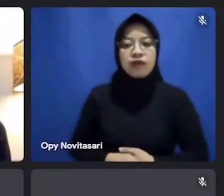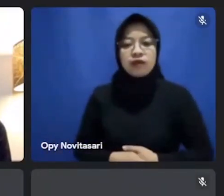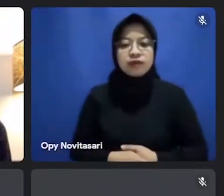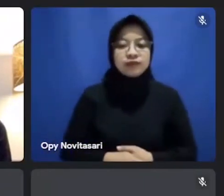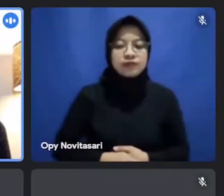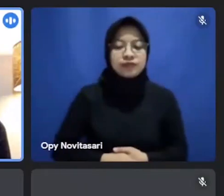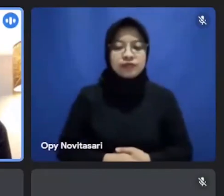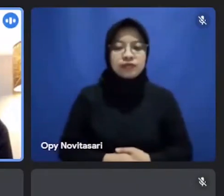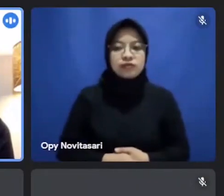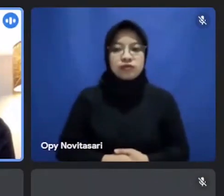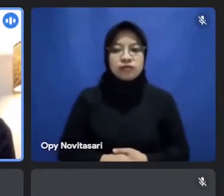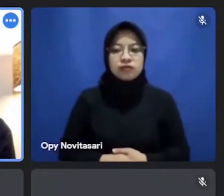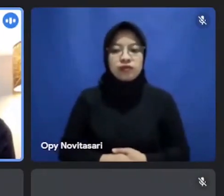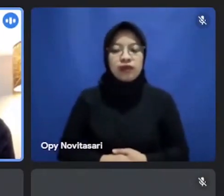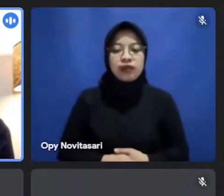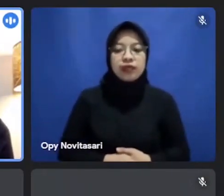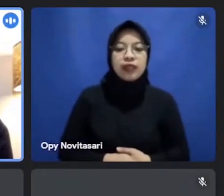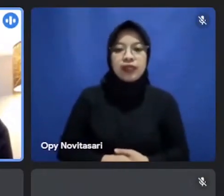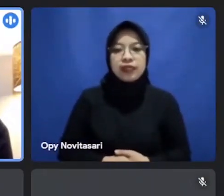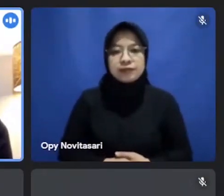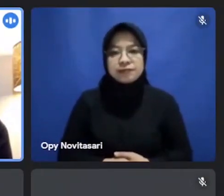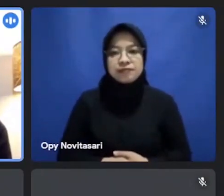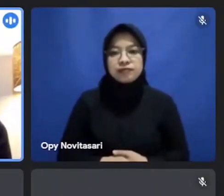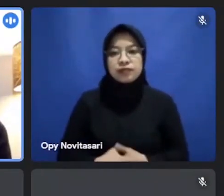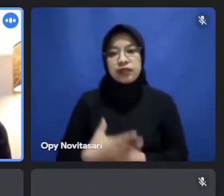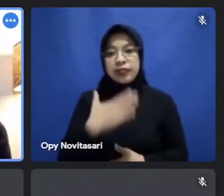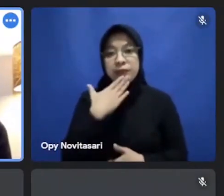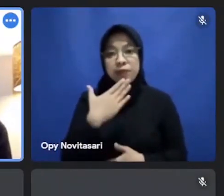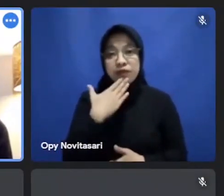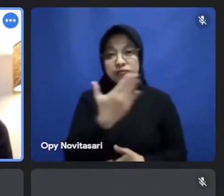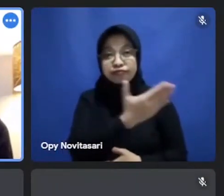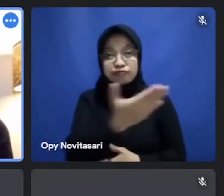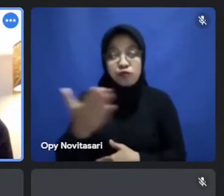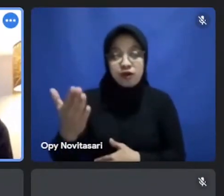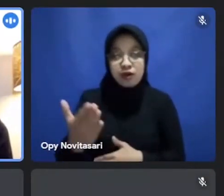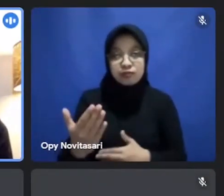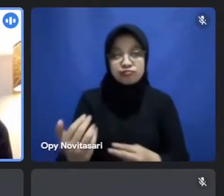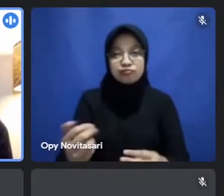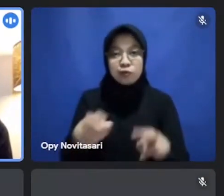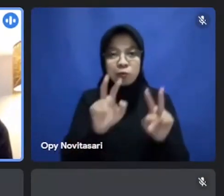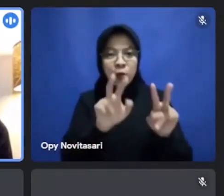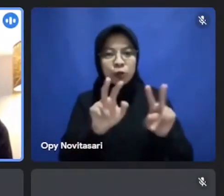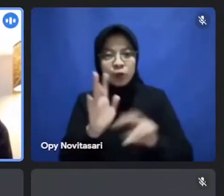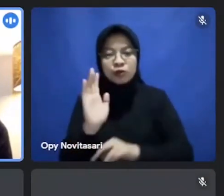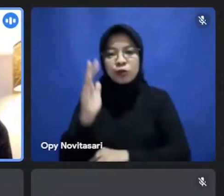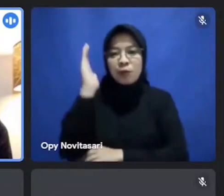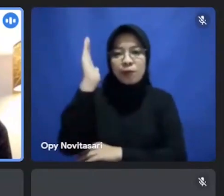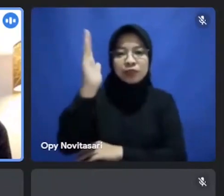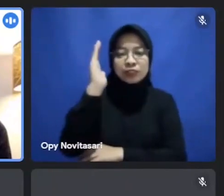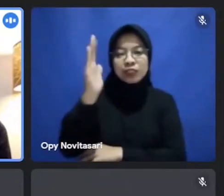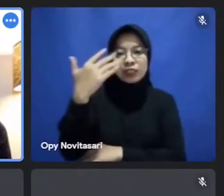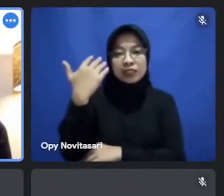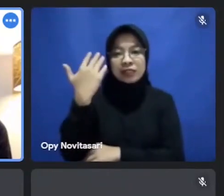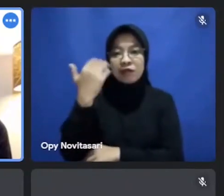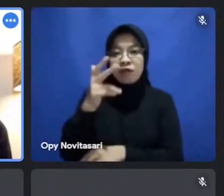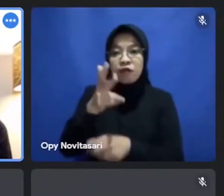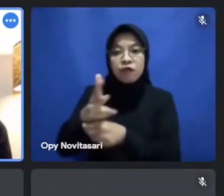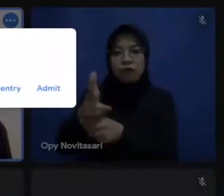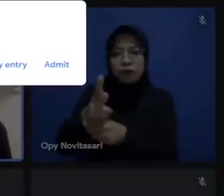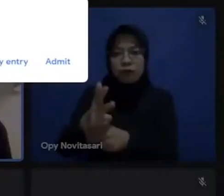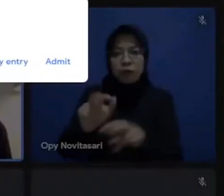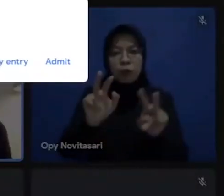Mas Terima kasih Mas Rangga ee terima kasih yang sudah menyimak presentasi saya melalui video